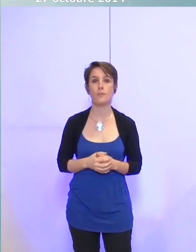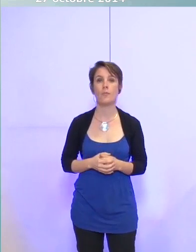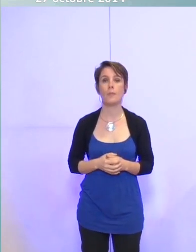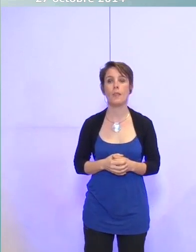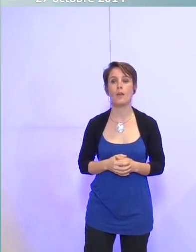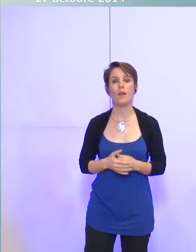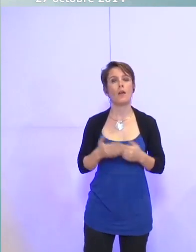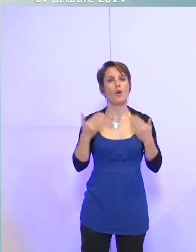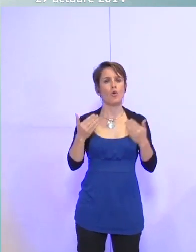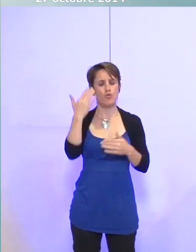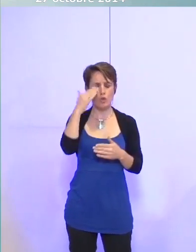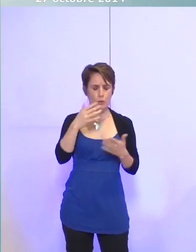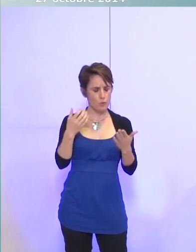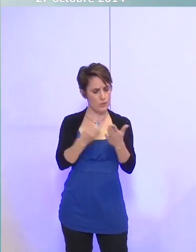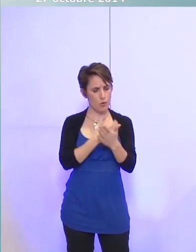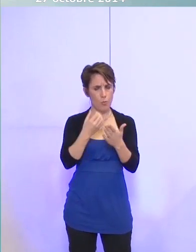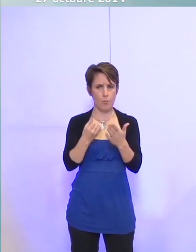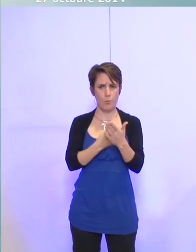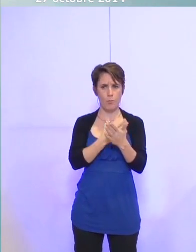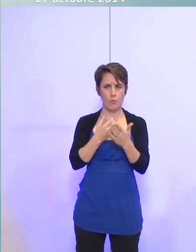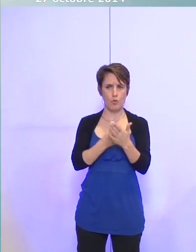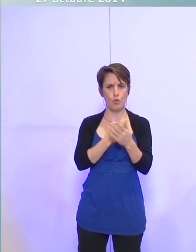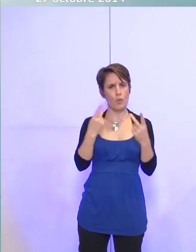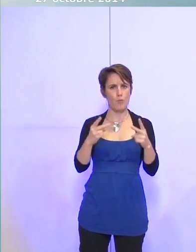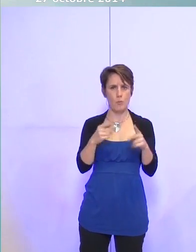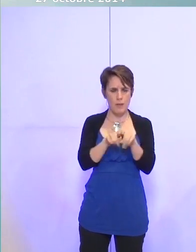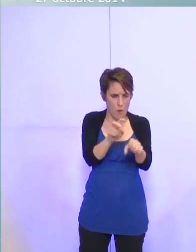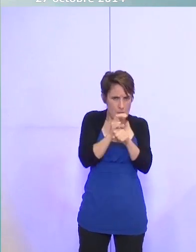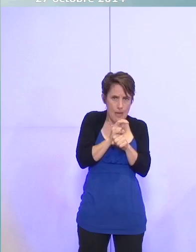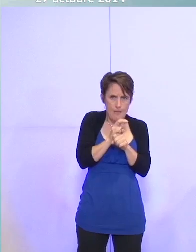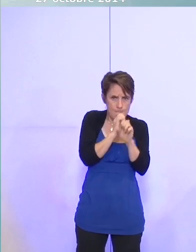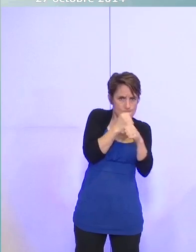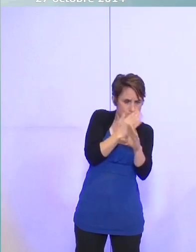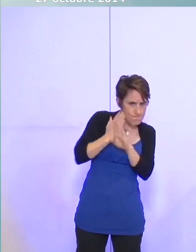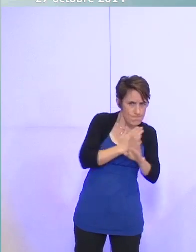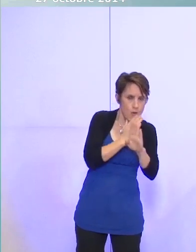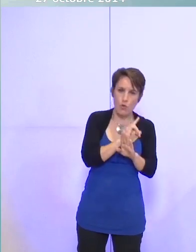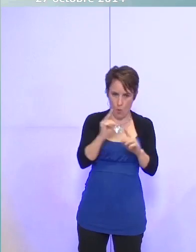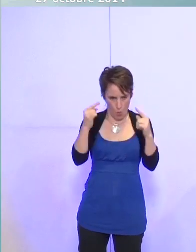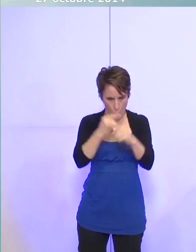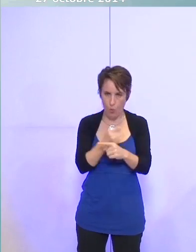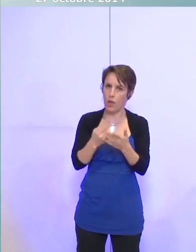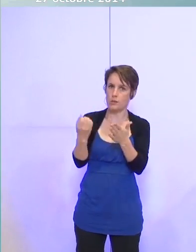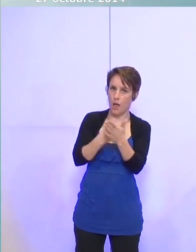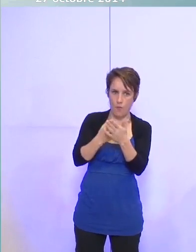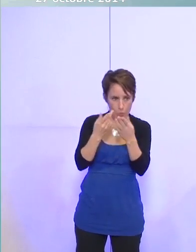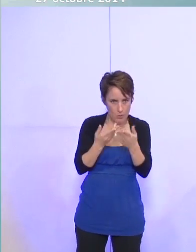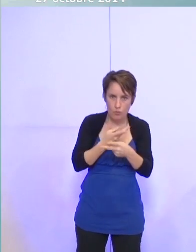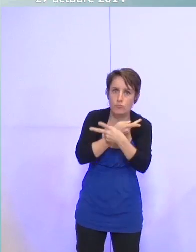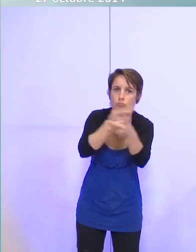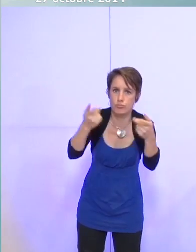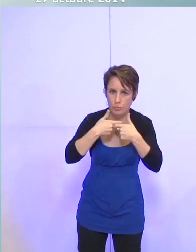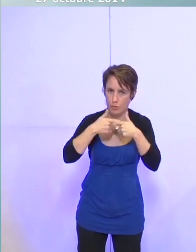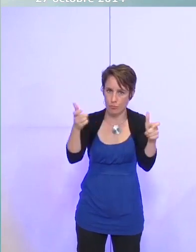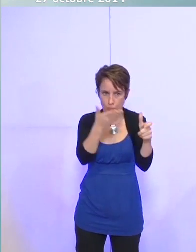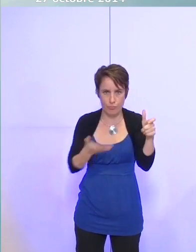sont plus considérées comme un pouvoir à conserver jalousement, mais bien comme une ressource que nous devons partager, vous l'avez dit, un bien commun. Un